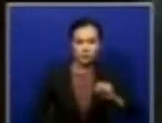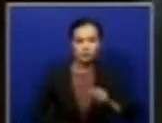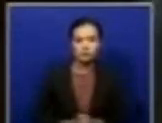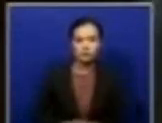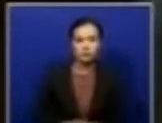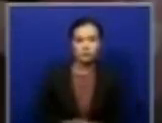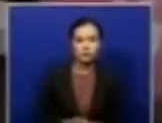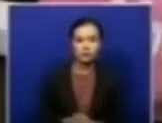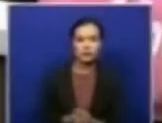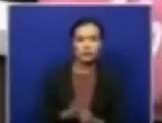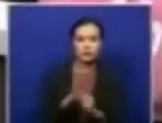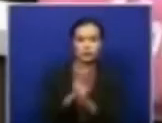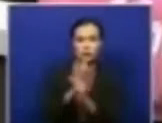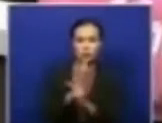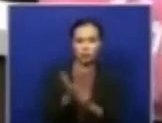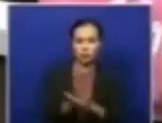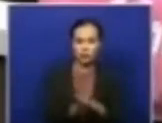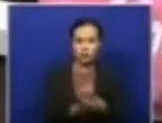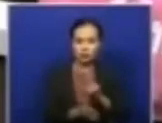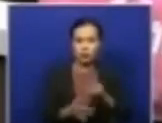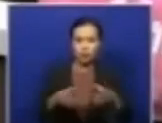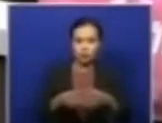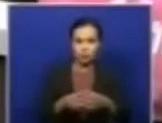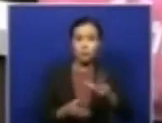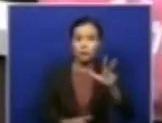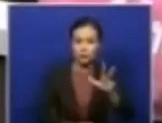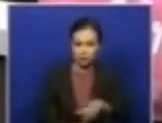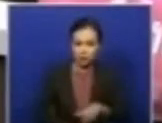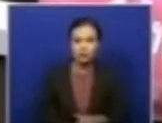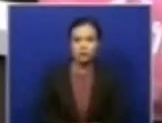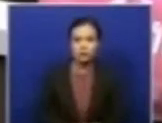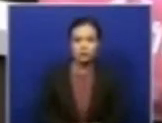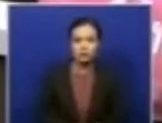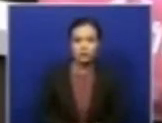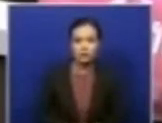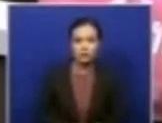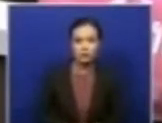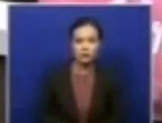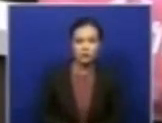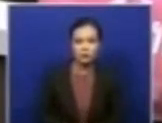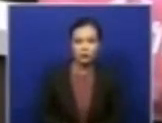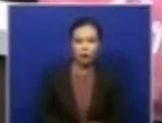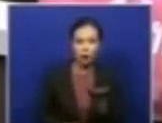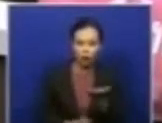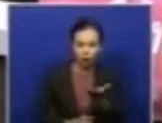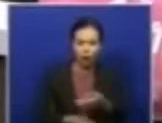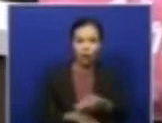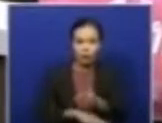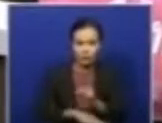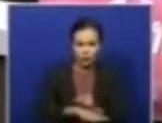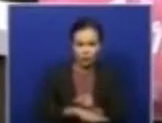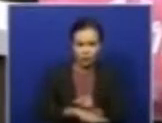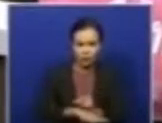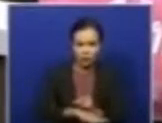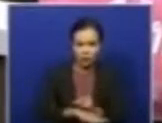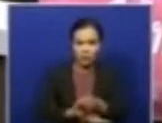จังหวัดสกลนครเขต2พรรคเพื่อไทยท่านประธานครับขอให้ท่านประธานเป็นประธ